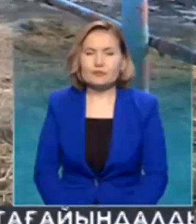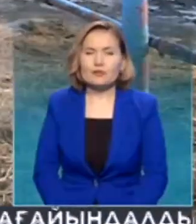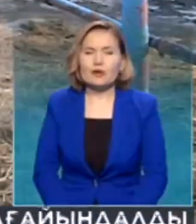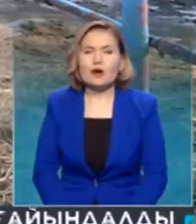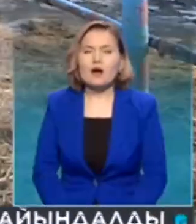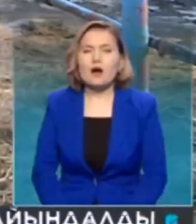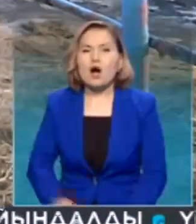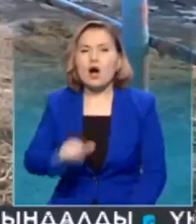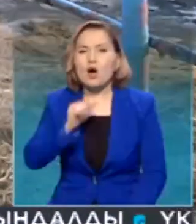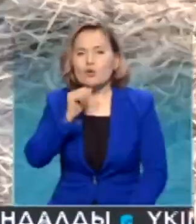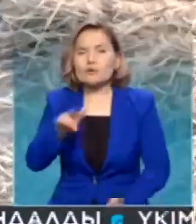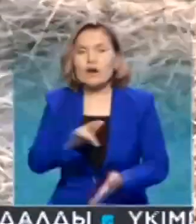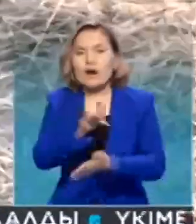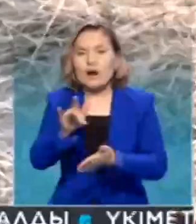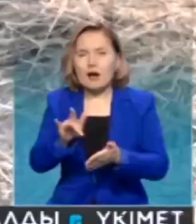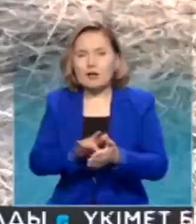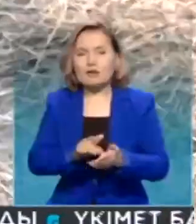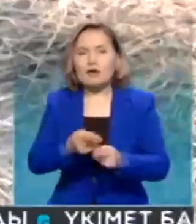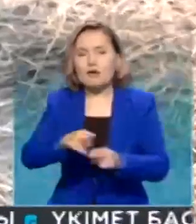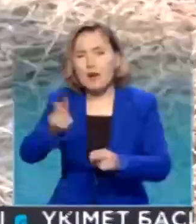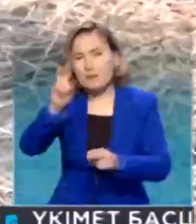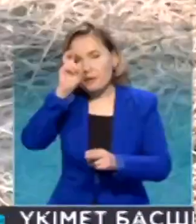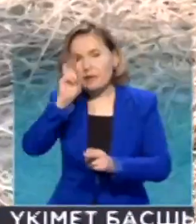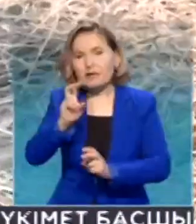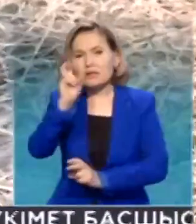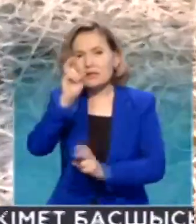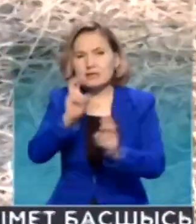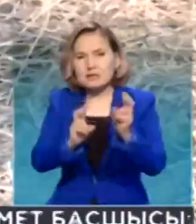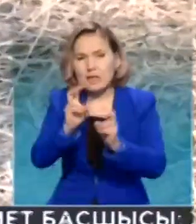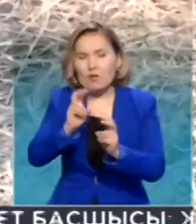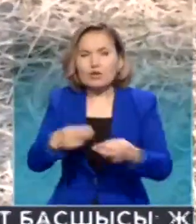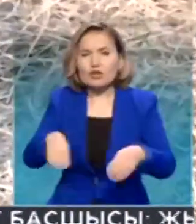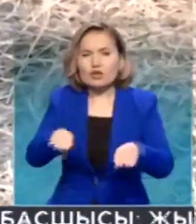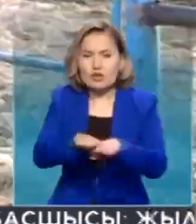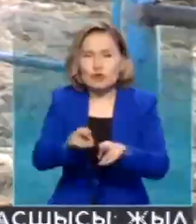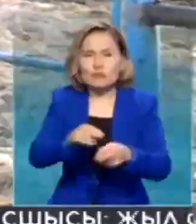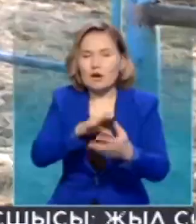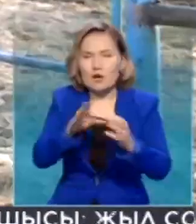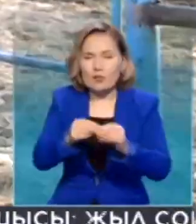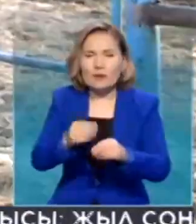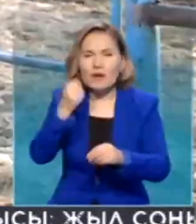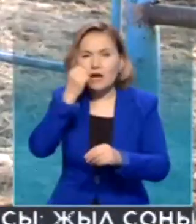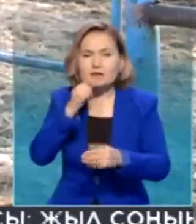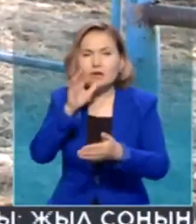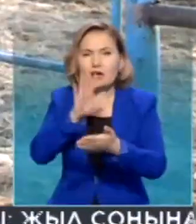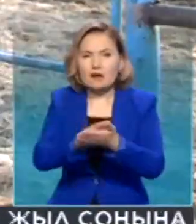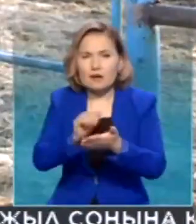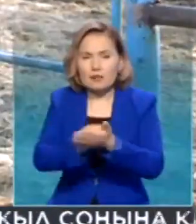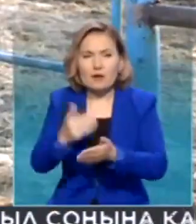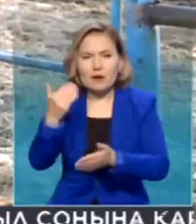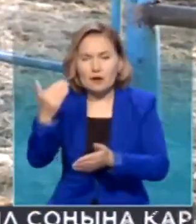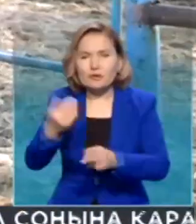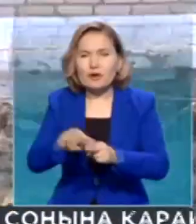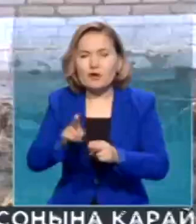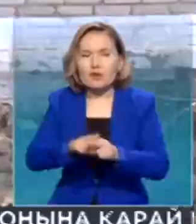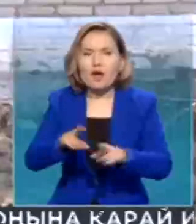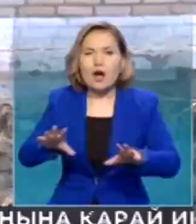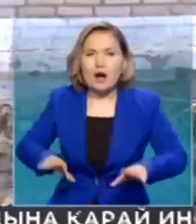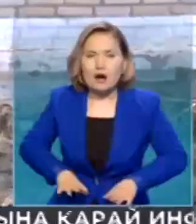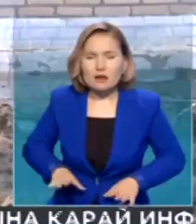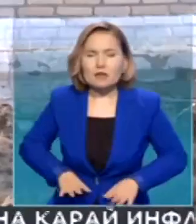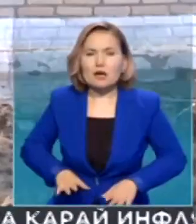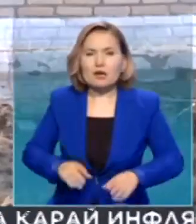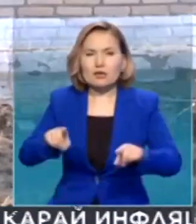Еліміздегі жалғыз мемлекеттік жылқы зауытының қазіргі күйі осындай. Қылқұйрықтар саз балшықта әбден тозық жеткен қоршауларда тұр. Тұрақты